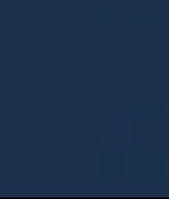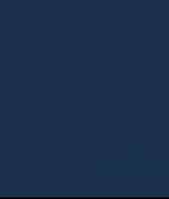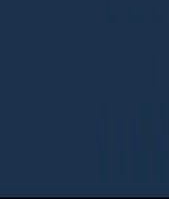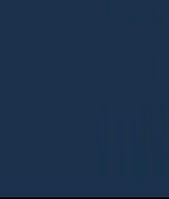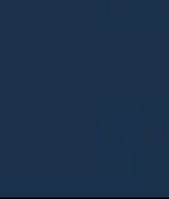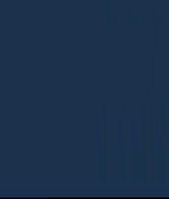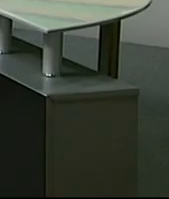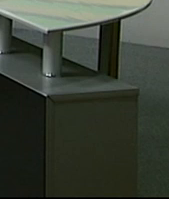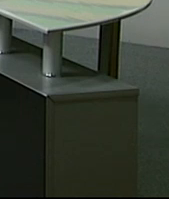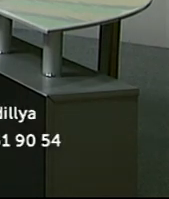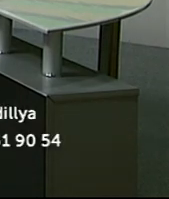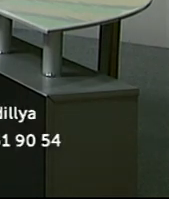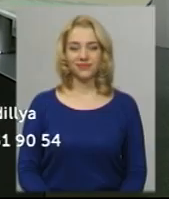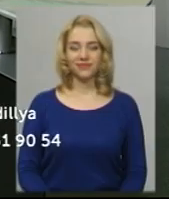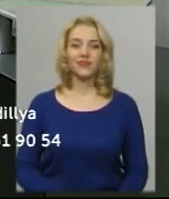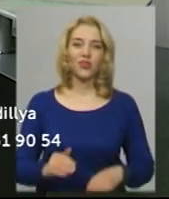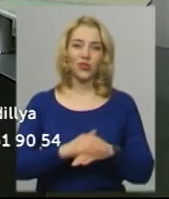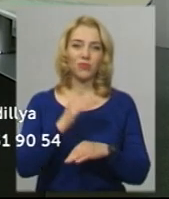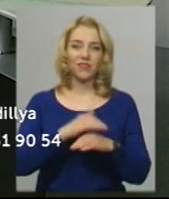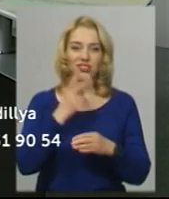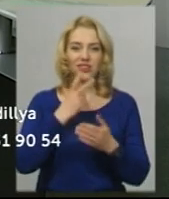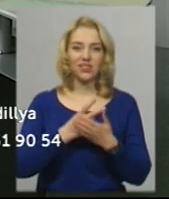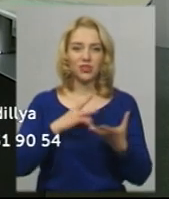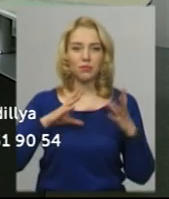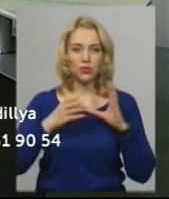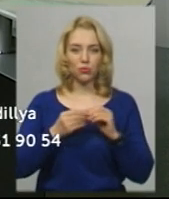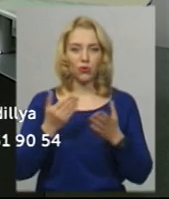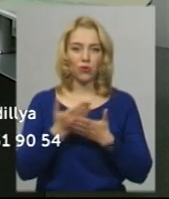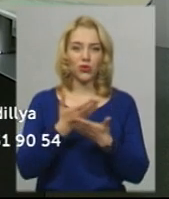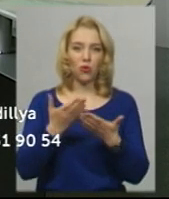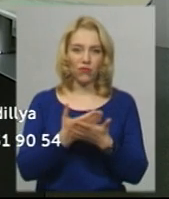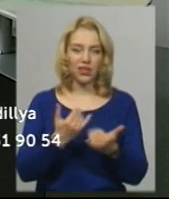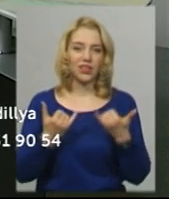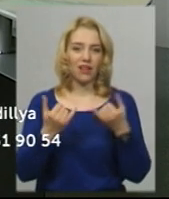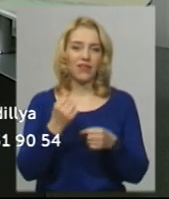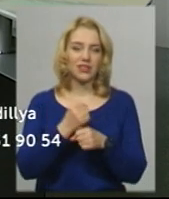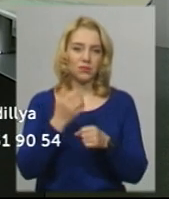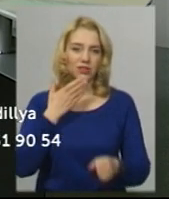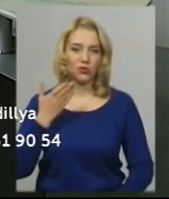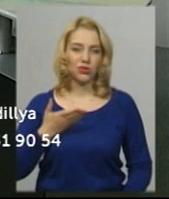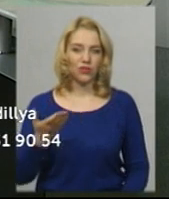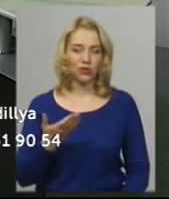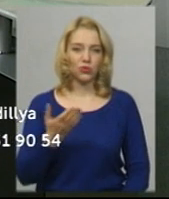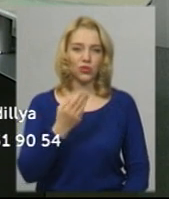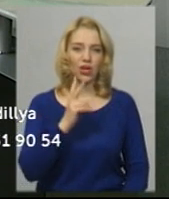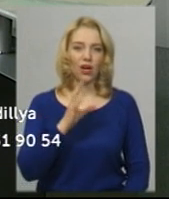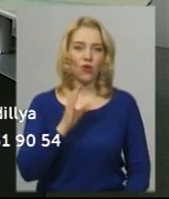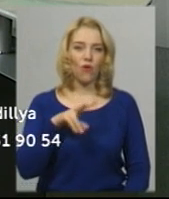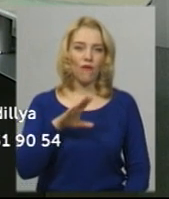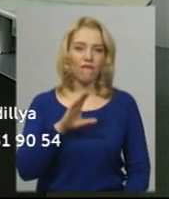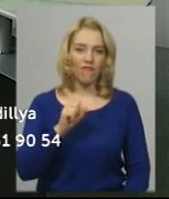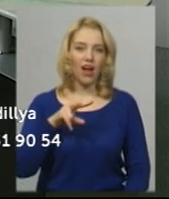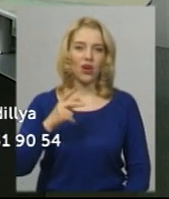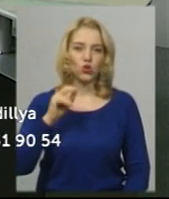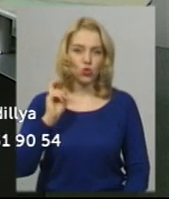Музика Доброго вечора, ви дивитесь підсумковий випуск новин. У студії для вас працює ведуча Валерія Ковальчук. На